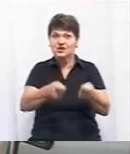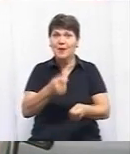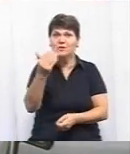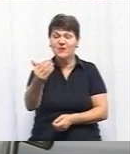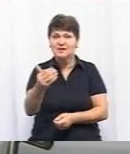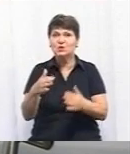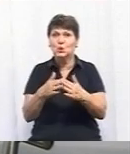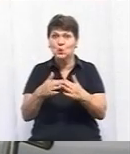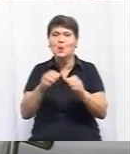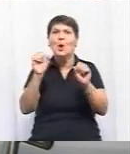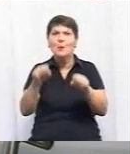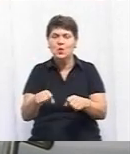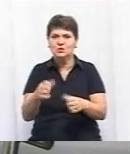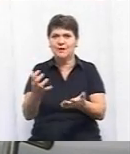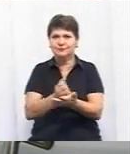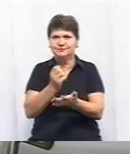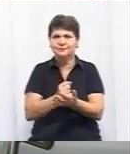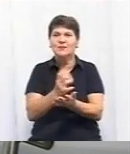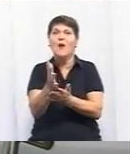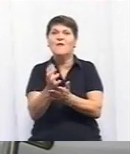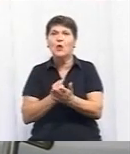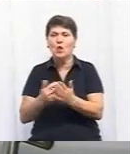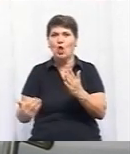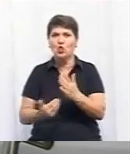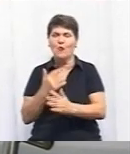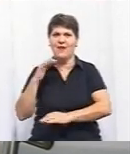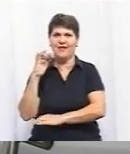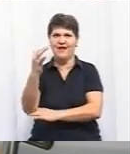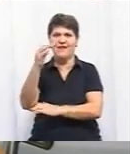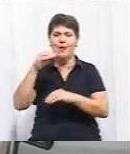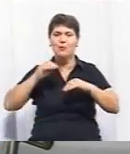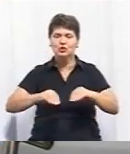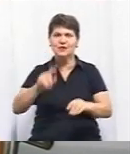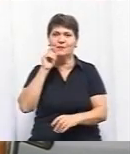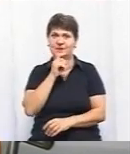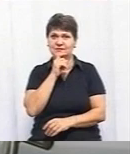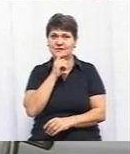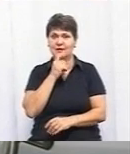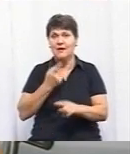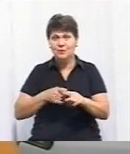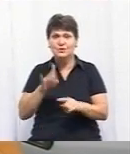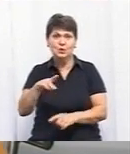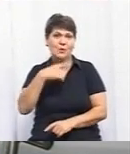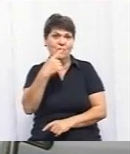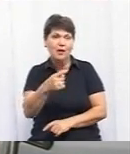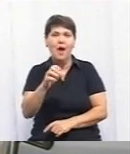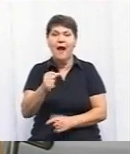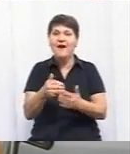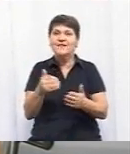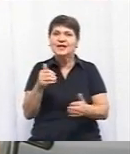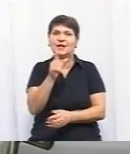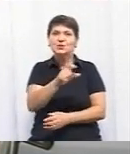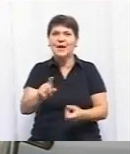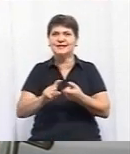можна переробити в фонд нових дерев, які ми разом посадимо в Вінниці. І ми про це будемо говорити людям. А вже від людей